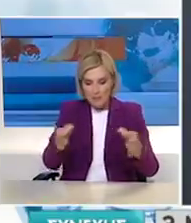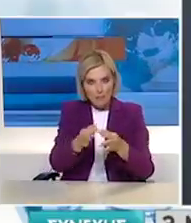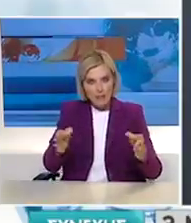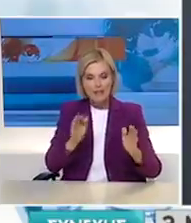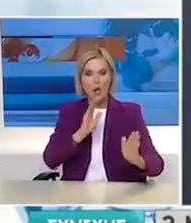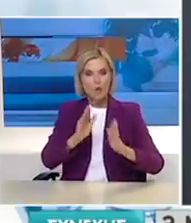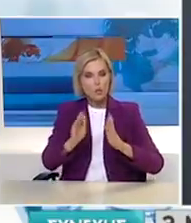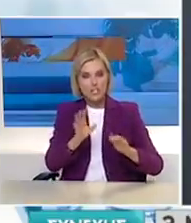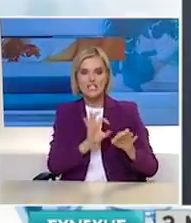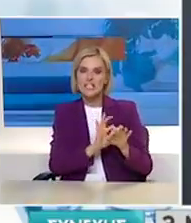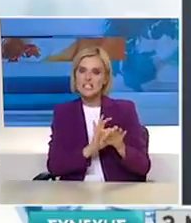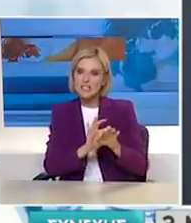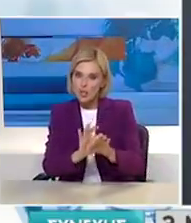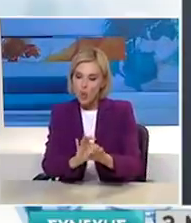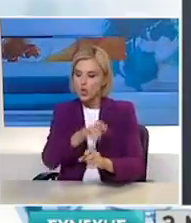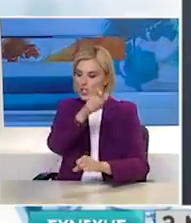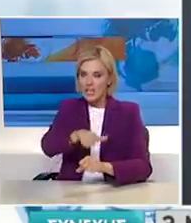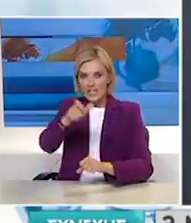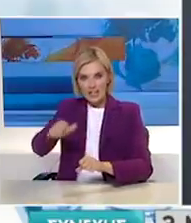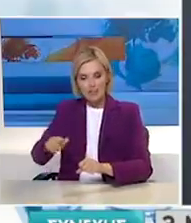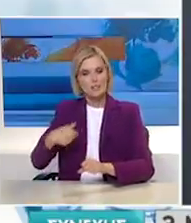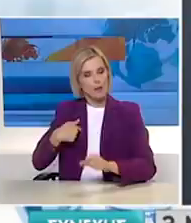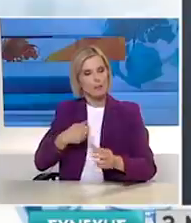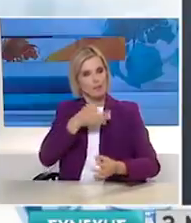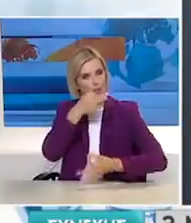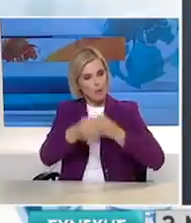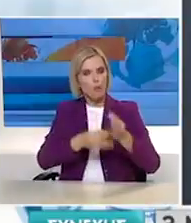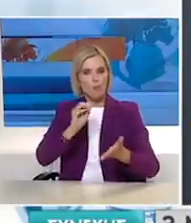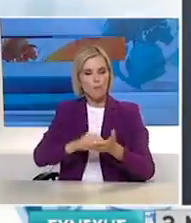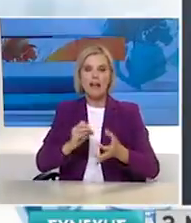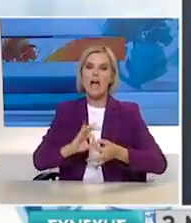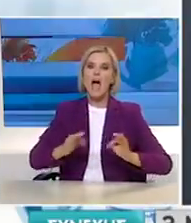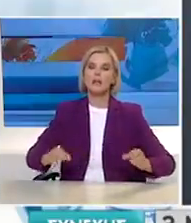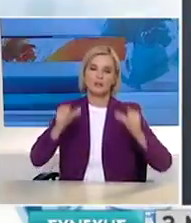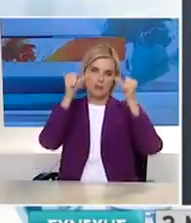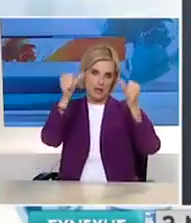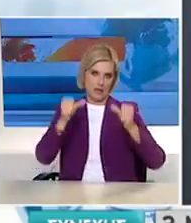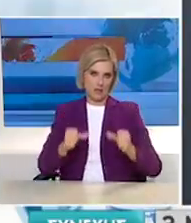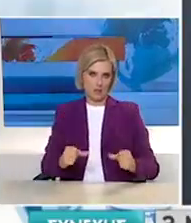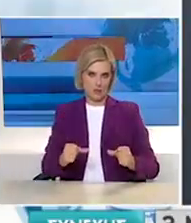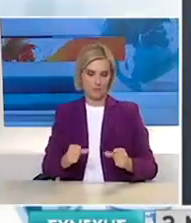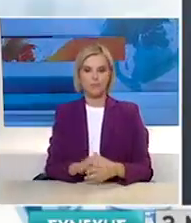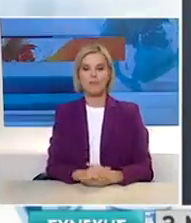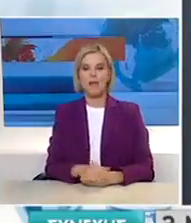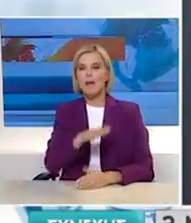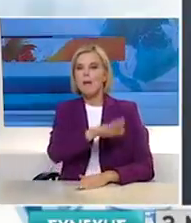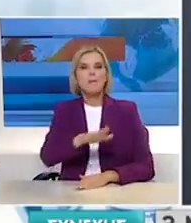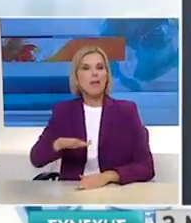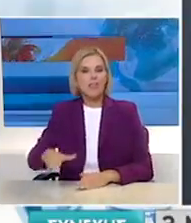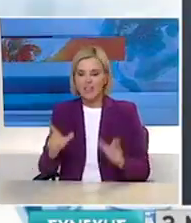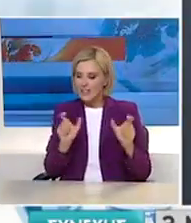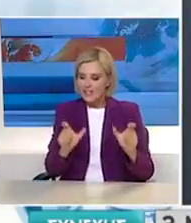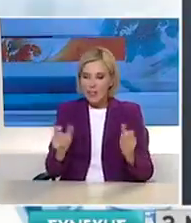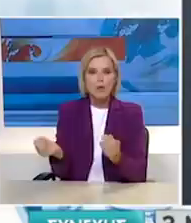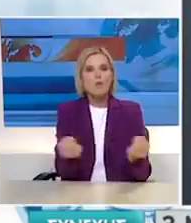προστασίας των συνοδών, τα οποία θα καθοριστούν τις επόμενες ημέρες. Τα κέντρα δημιουργικής απασχόλησης παιδιών, η παιδική, βρεφική και